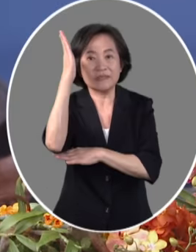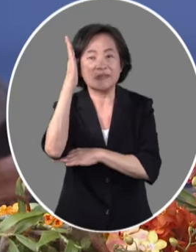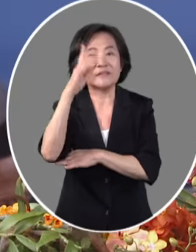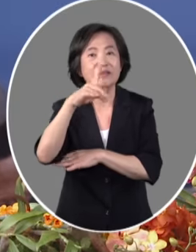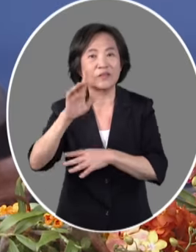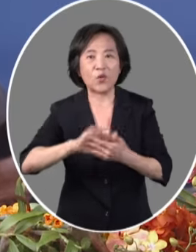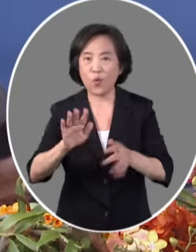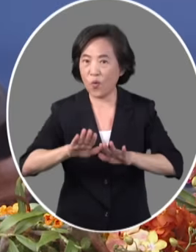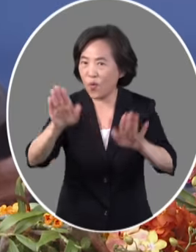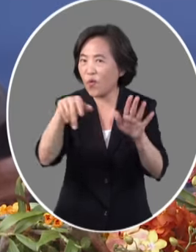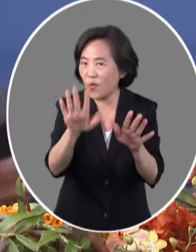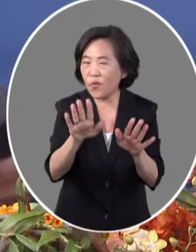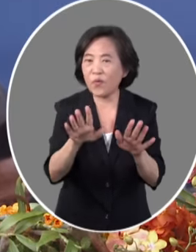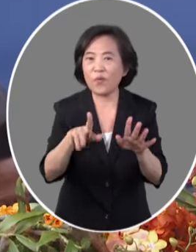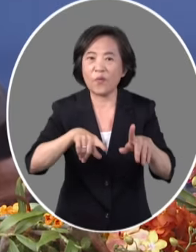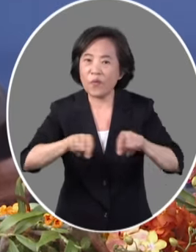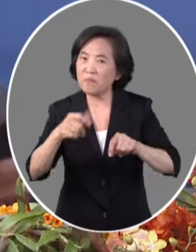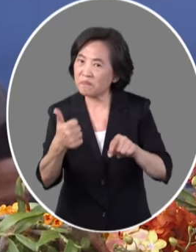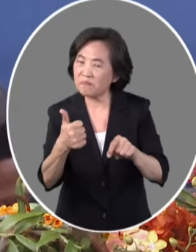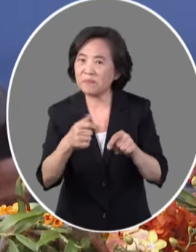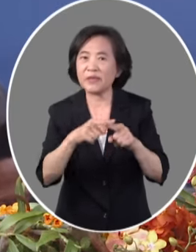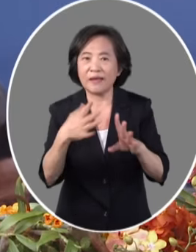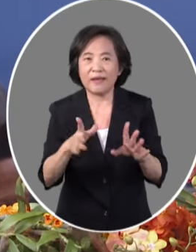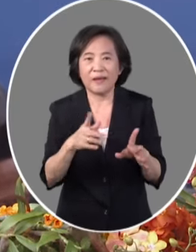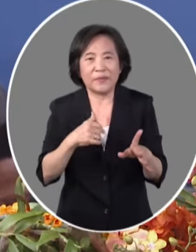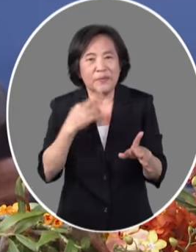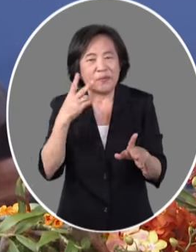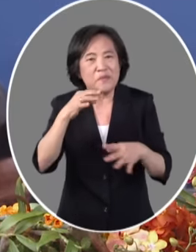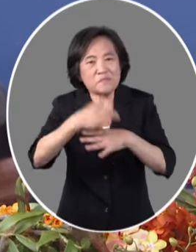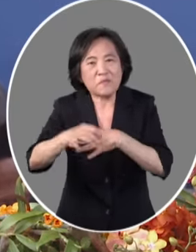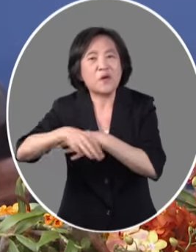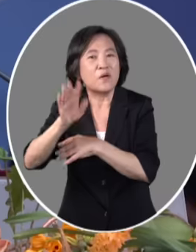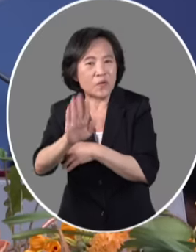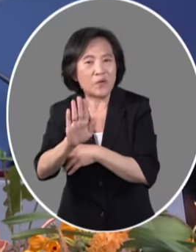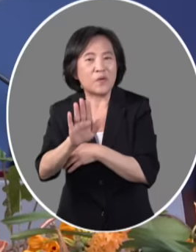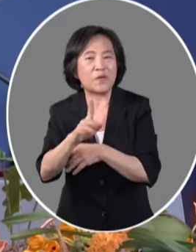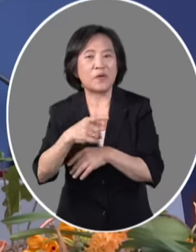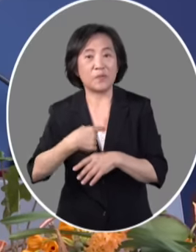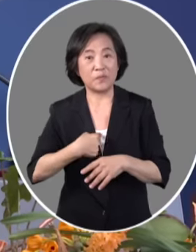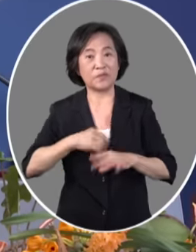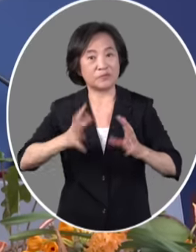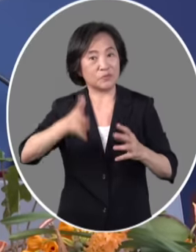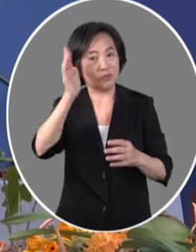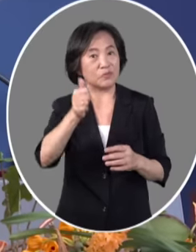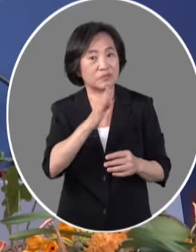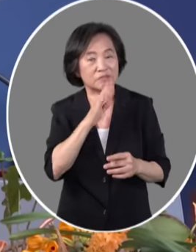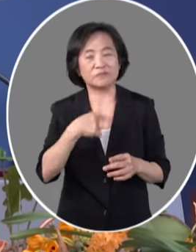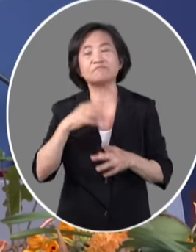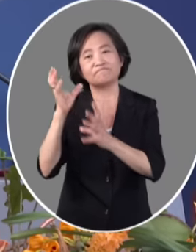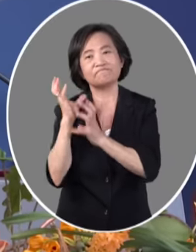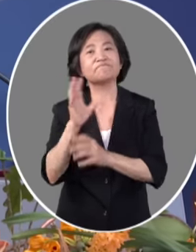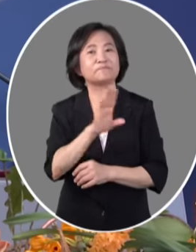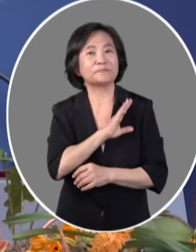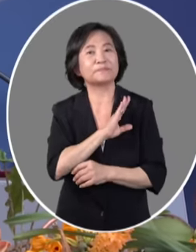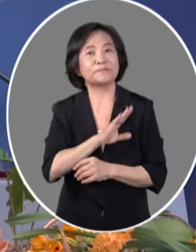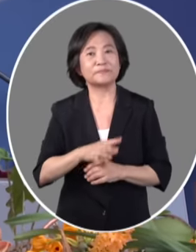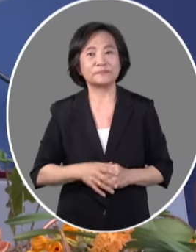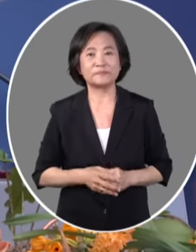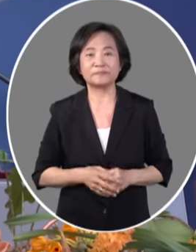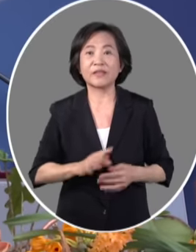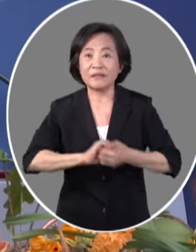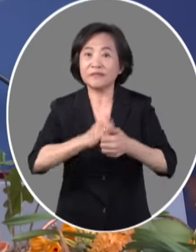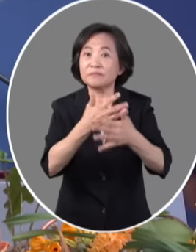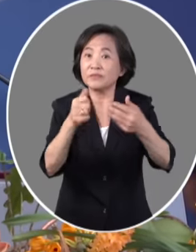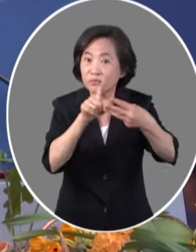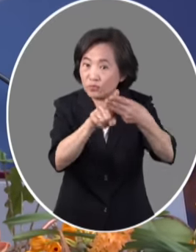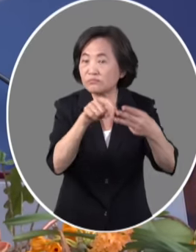成就，也有不尽如人意之处，身为总统，我责无旁贷。这就是民主国